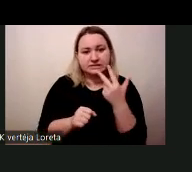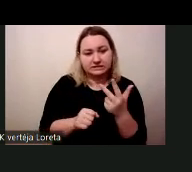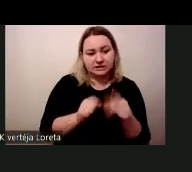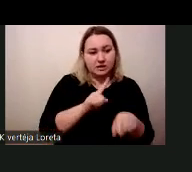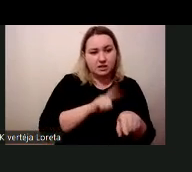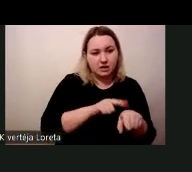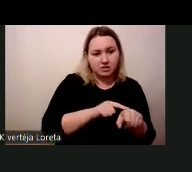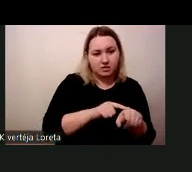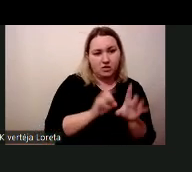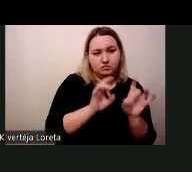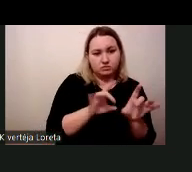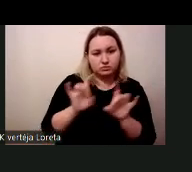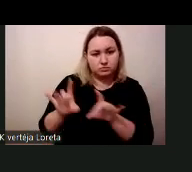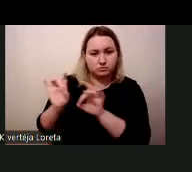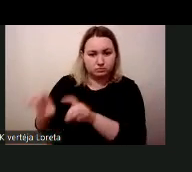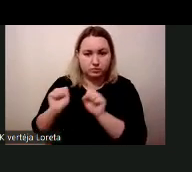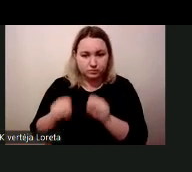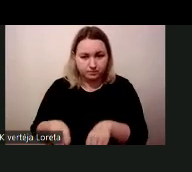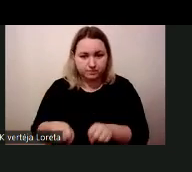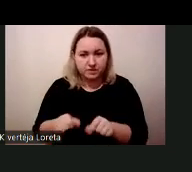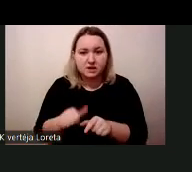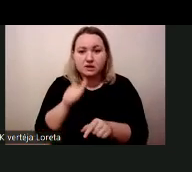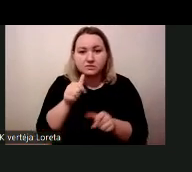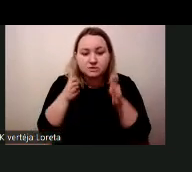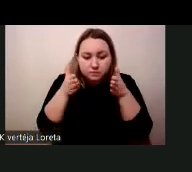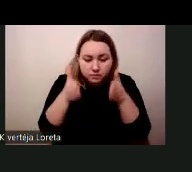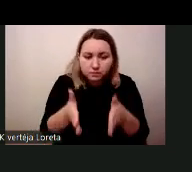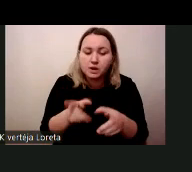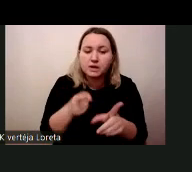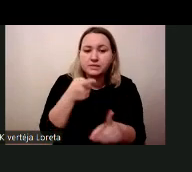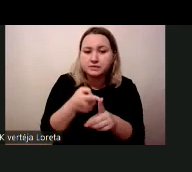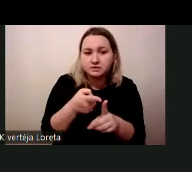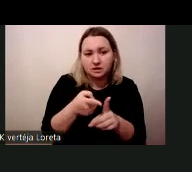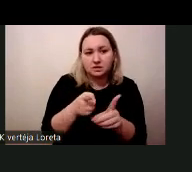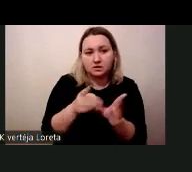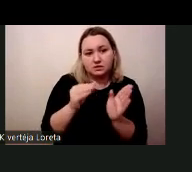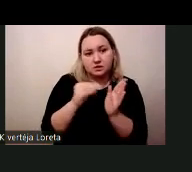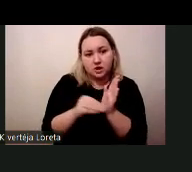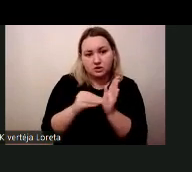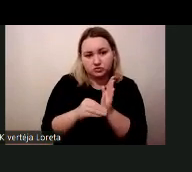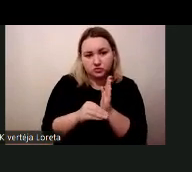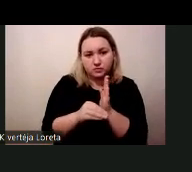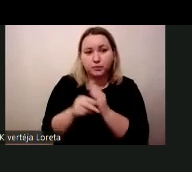Taigi visą laiką su fokusu į raštingumą. Štai kaip atrodė 21 metai.